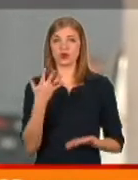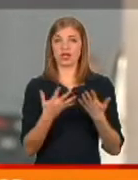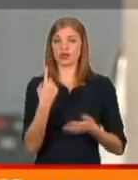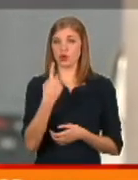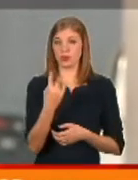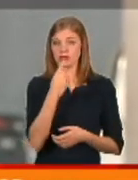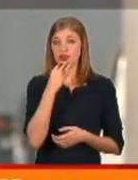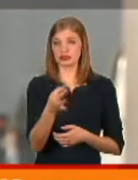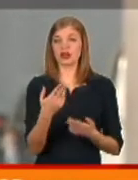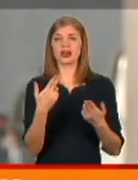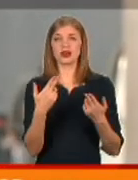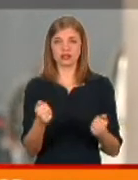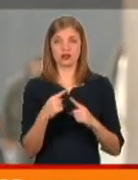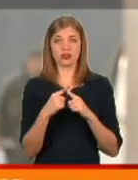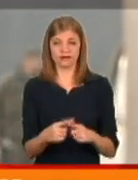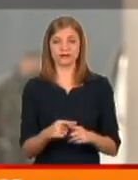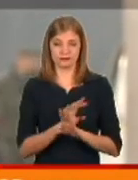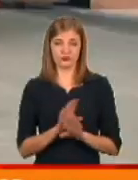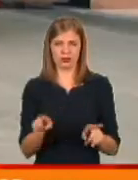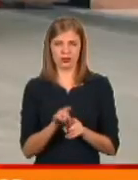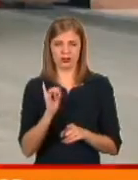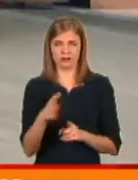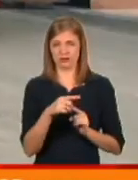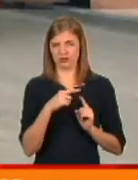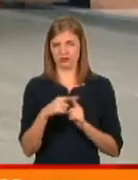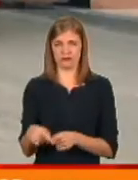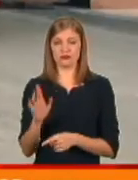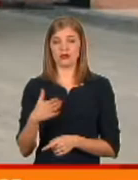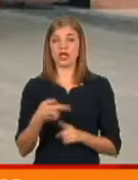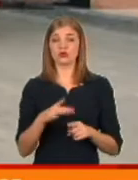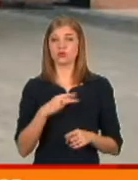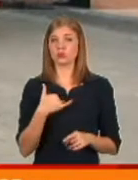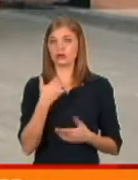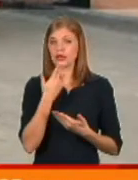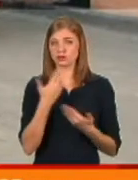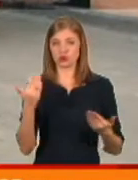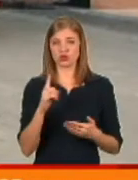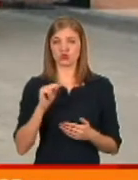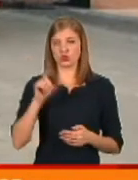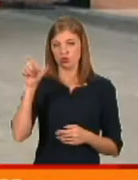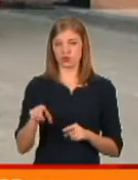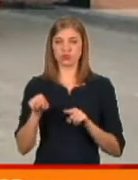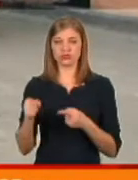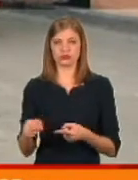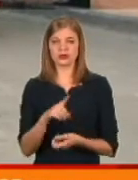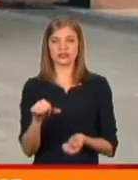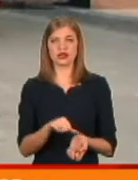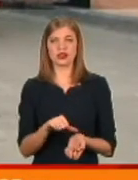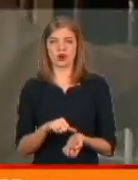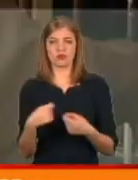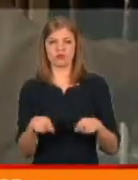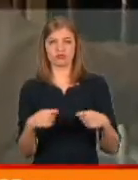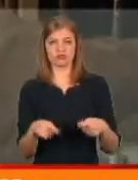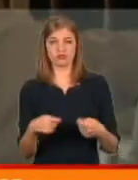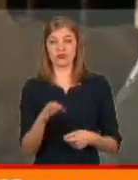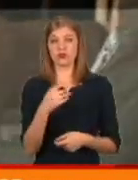один раз сказав «да», так оно будет. Вот у нас было последнее, это уже знают, что сотрудника взяли за наркотики.